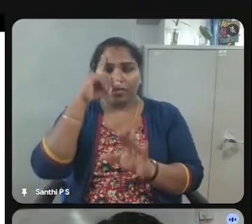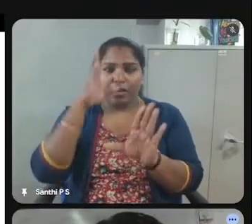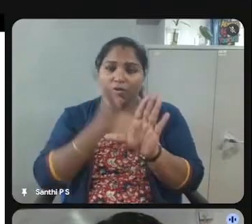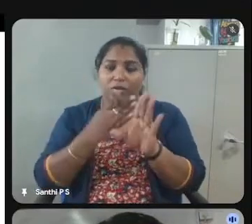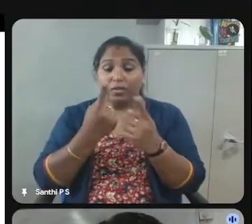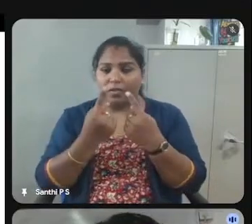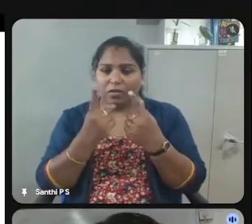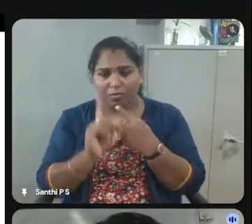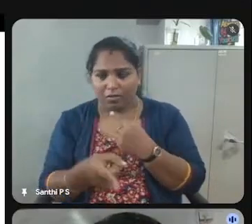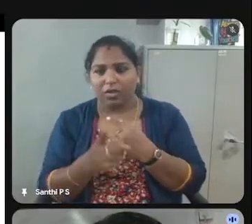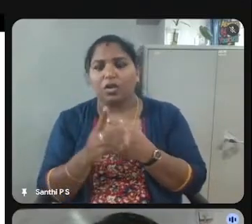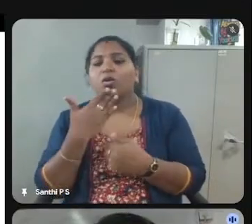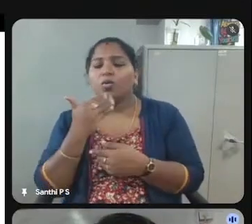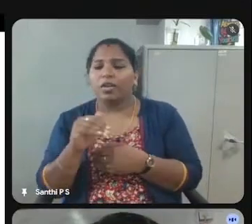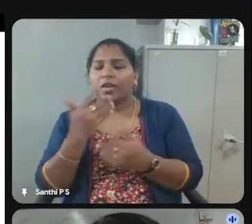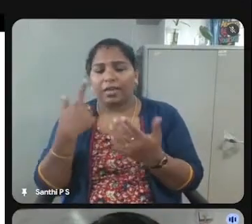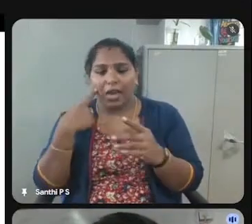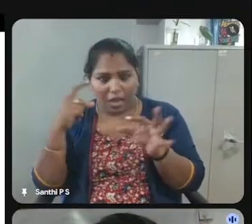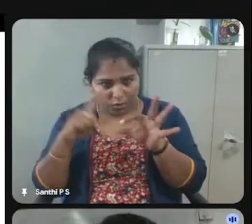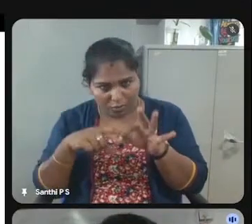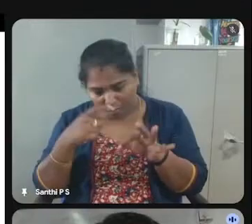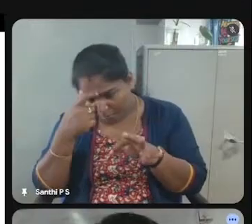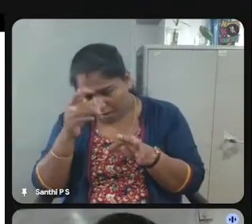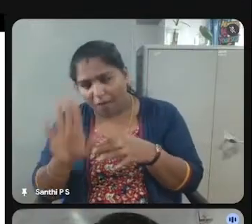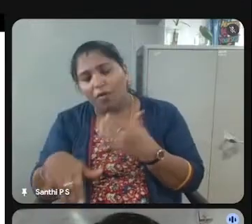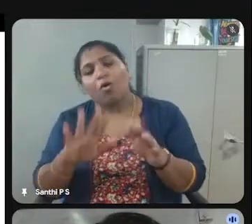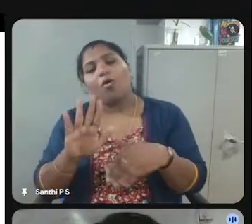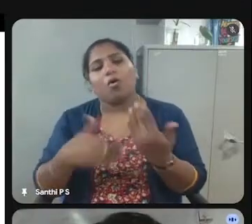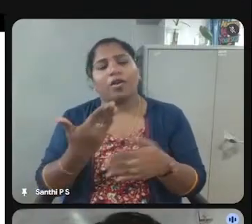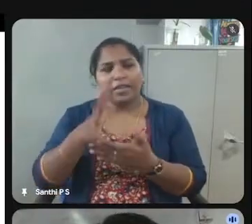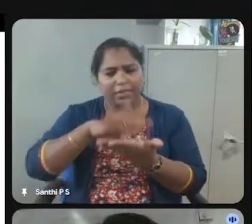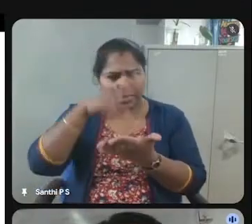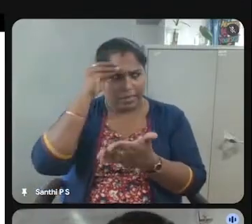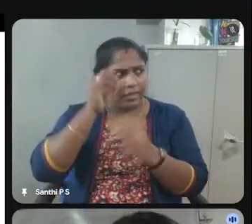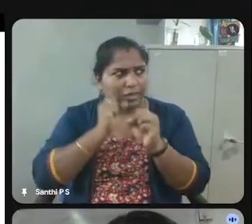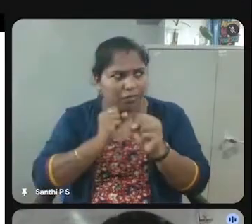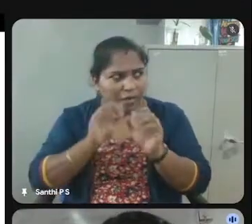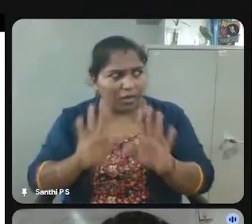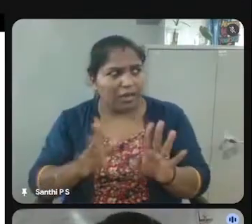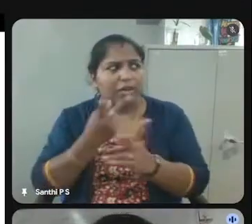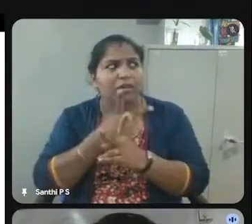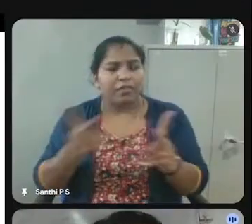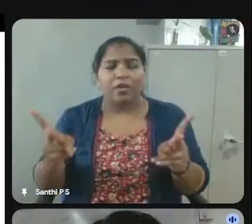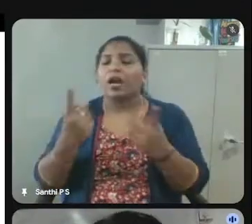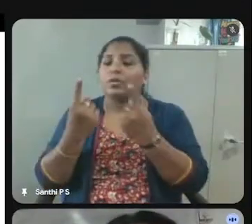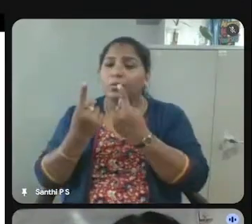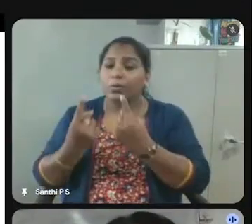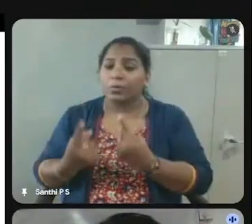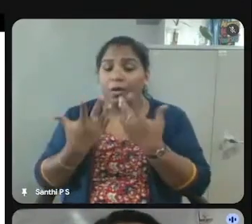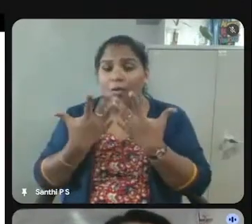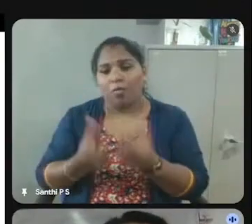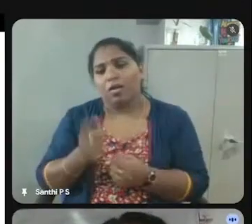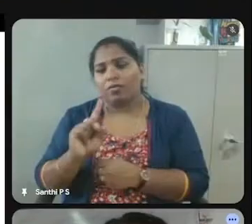ചെയ്യേണ്ടത്. കുട്ടിക്ക് ഈ പറഞ്ഞ പോലെ എന്തെങ്കിലും ഐക്യുവിന് എന്തെങ്കിലും പ്രോബ്ലം ഉണ്ടോ, അല്ലെങ്കിൽ എന്തെങ്കിലും ലേണിംഗ് ഡിഫിക്കൽട്ടി ഉണ്ടോ എന്നുള്ളതൊക്കെ റൂൾ ഔട്ട് ചെയ്യുക എന്നുള്ളതാണ് ഫസ്റ്റ് സ്റ്റെപ്പ്